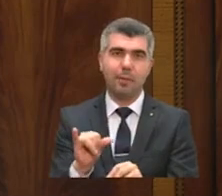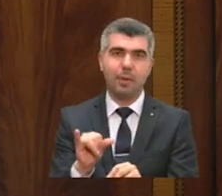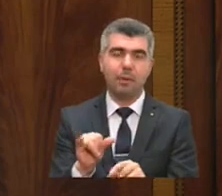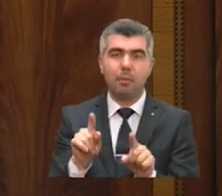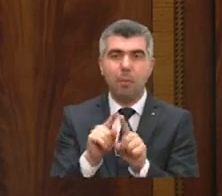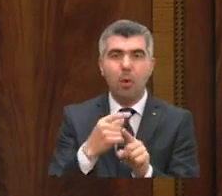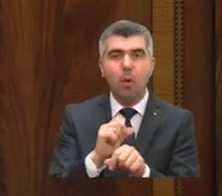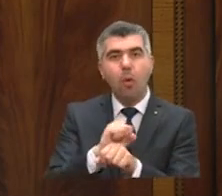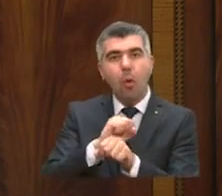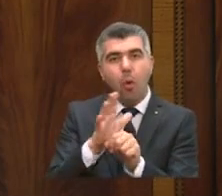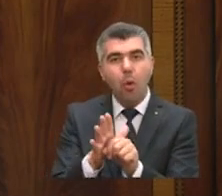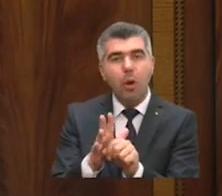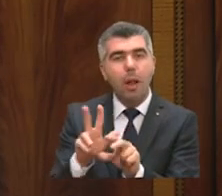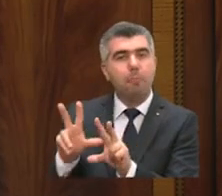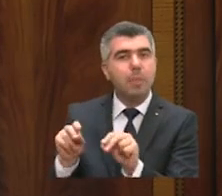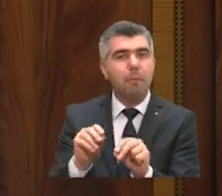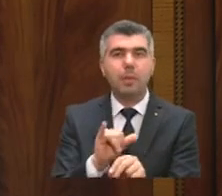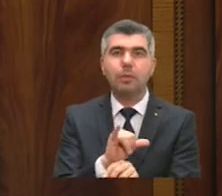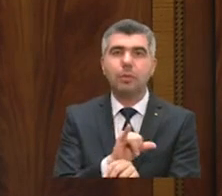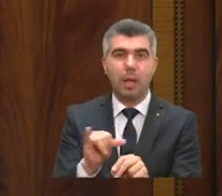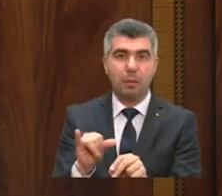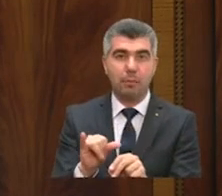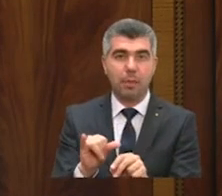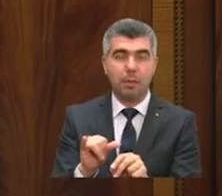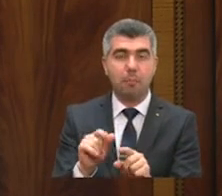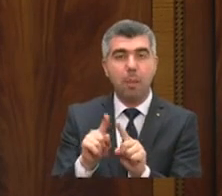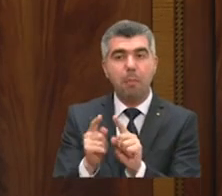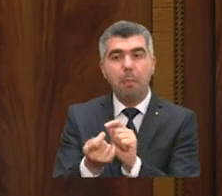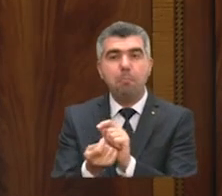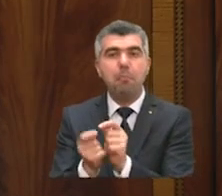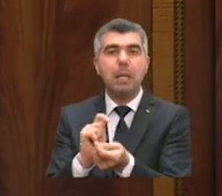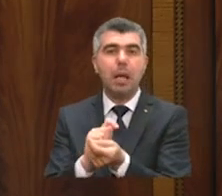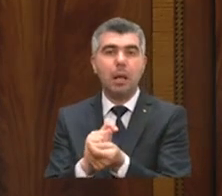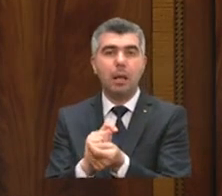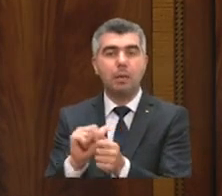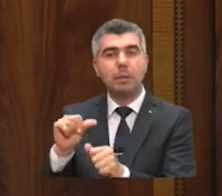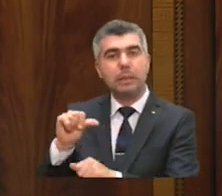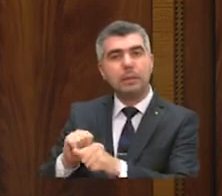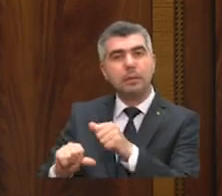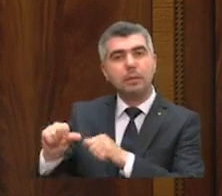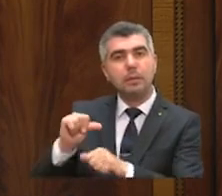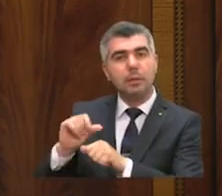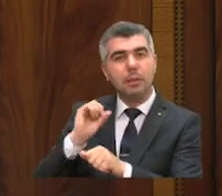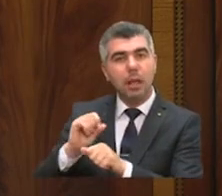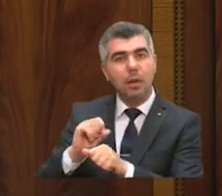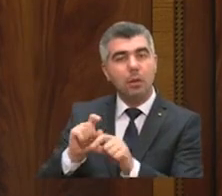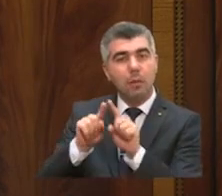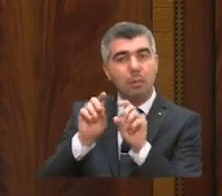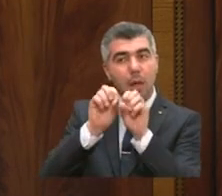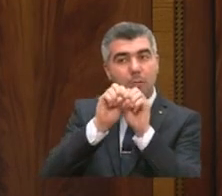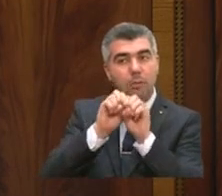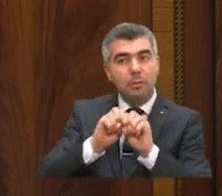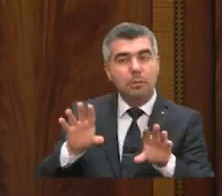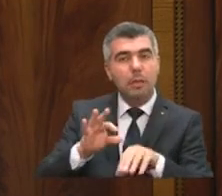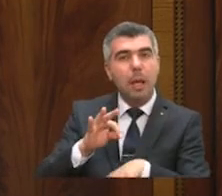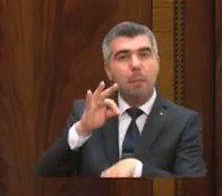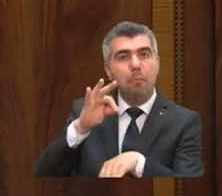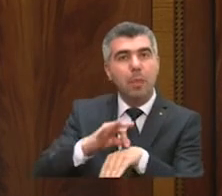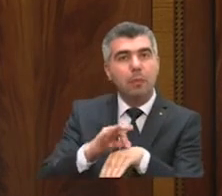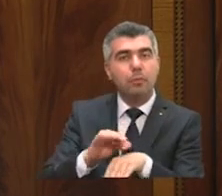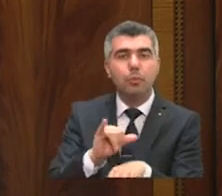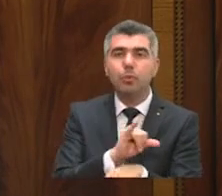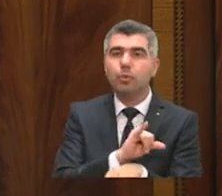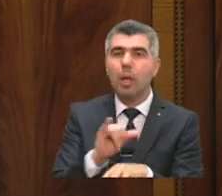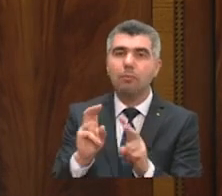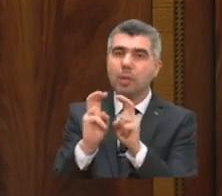بزاف، وملي كيكون الفيروس ديال الدي ان ما كيتحورش بزاف، اذا الخطوره ديال انتقال العدوى وتكون عندنا هذا الوباء بحال